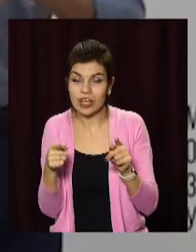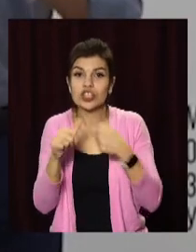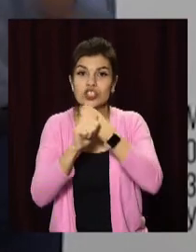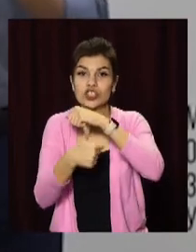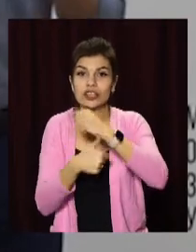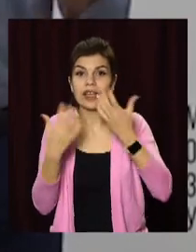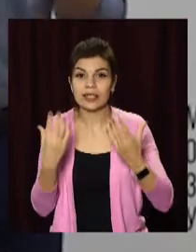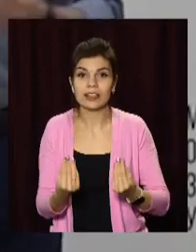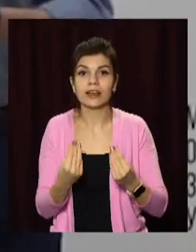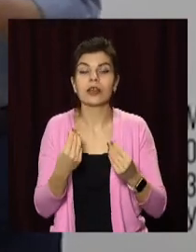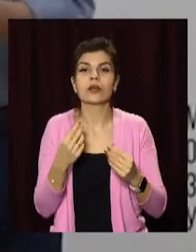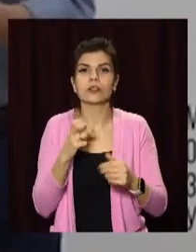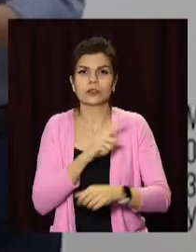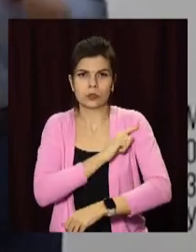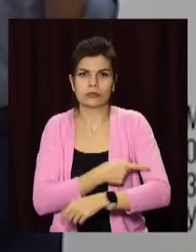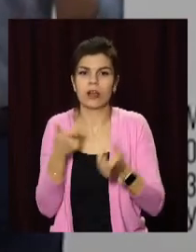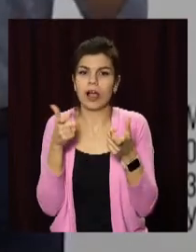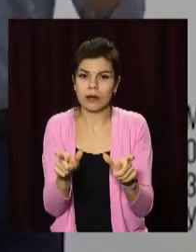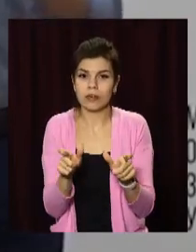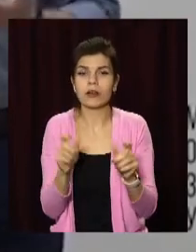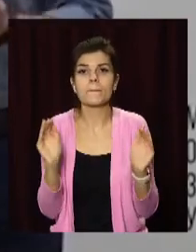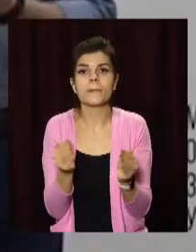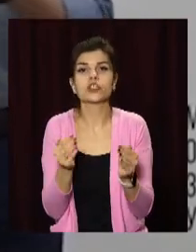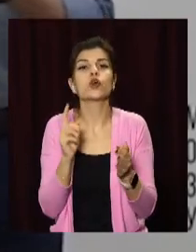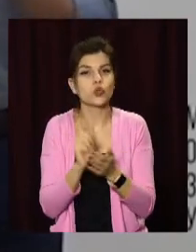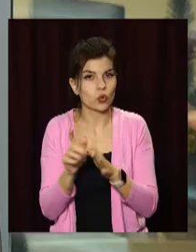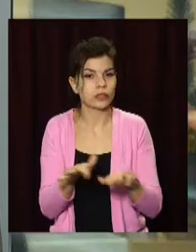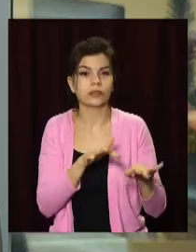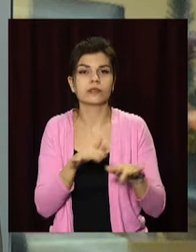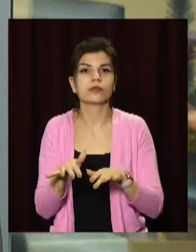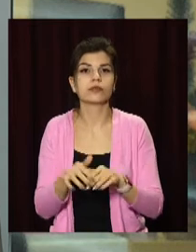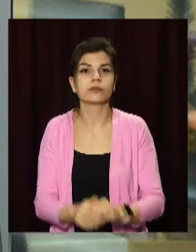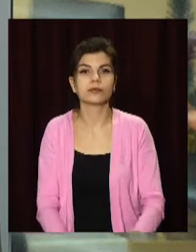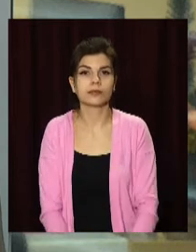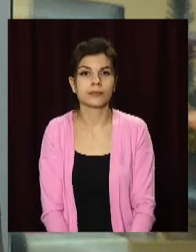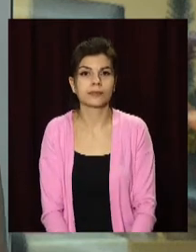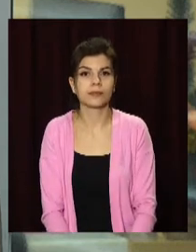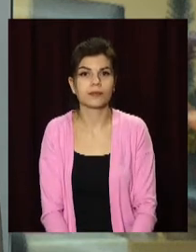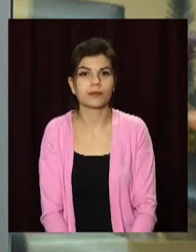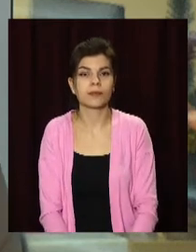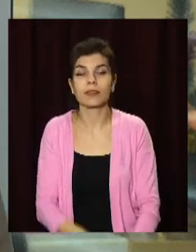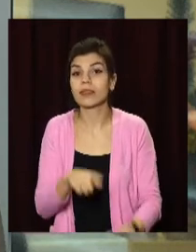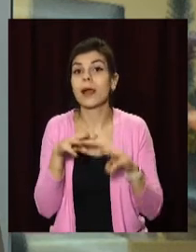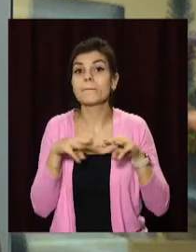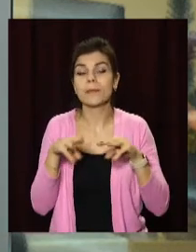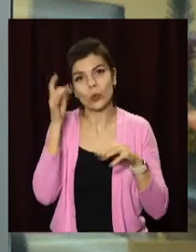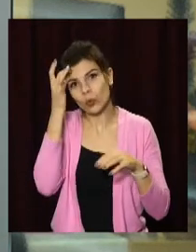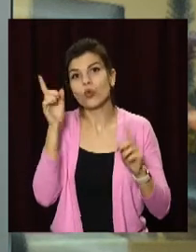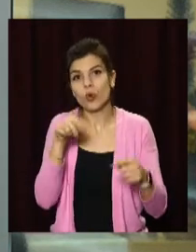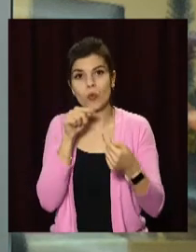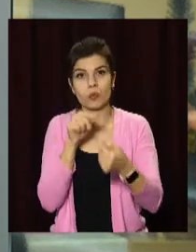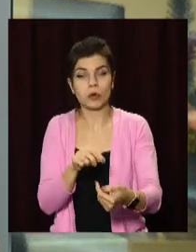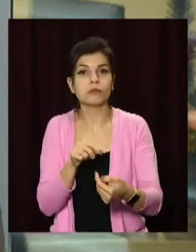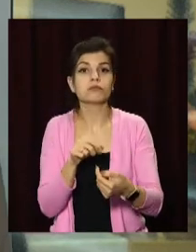16 днів посилені карантинні обмеження повинні діяти. Мінкульт також проти.